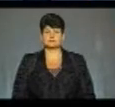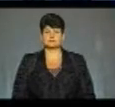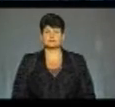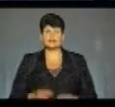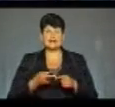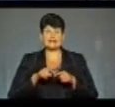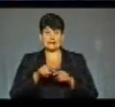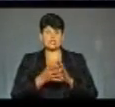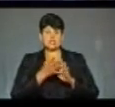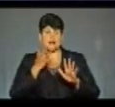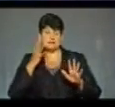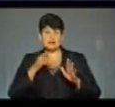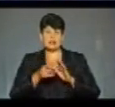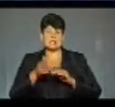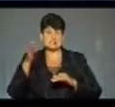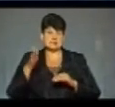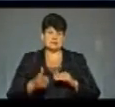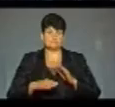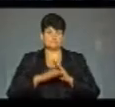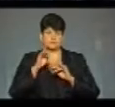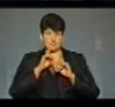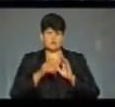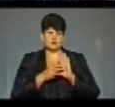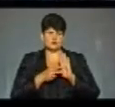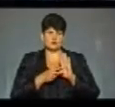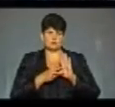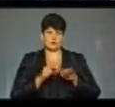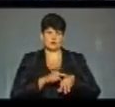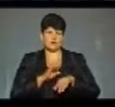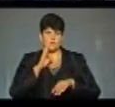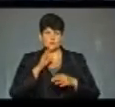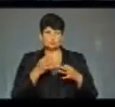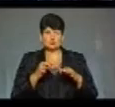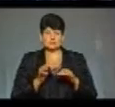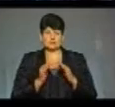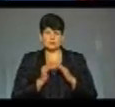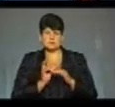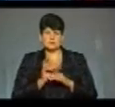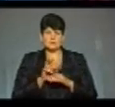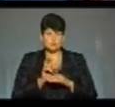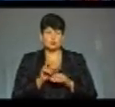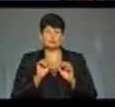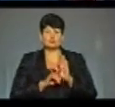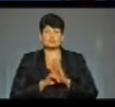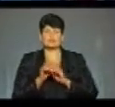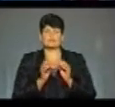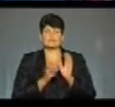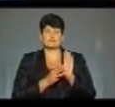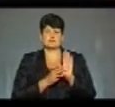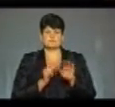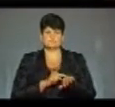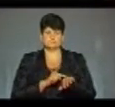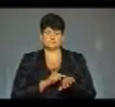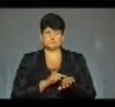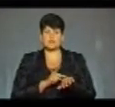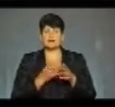Такі черги під стінами парламенту щонайменше з 7-ї ранку. Впускати до будівлі журналістів та операторів починають о 8-й.